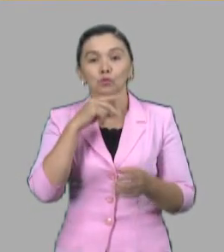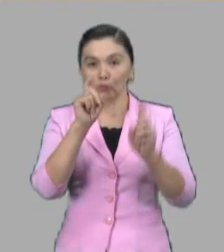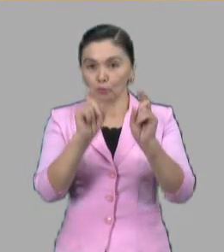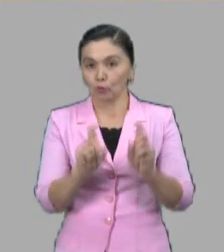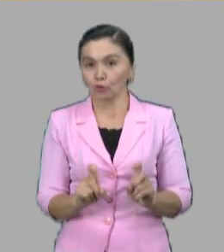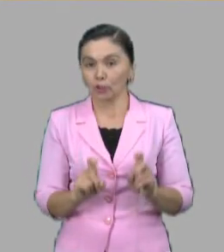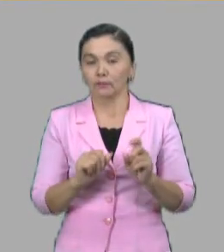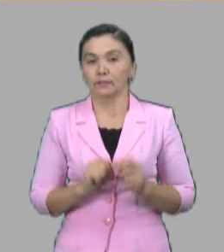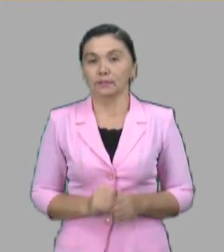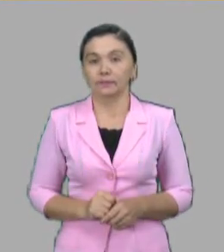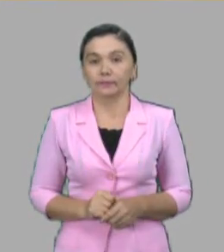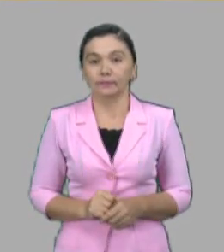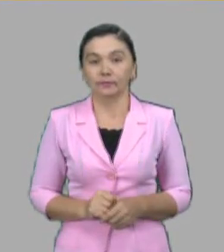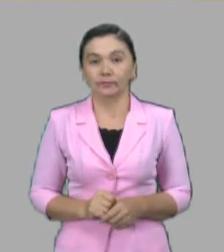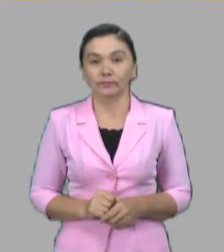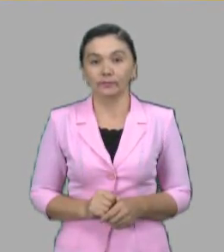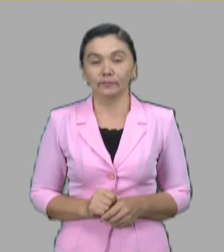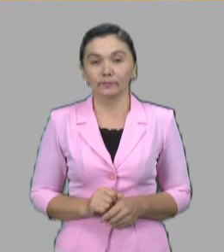отурабыз.